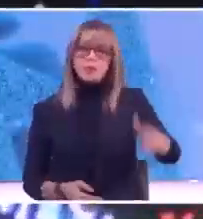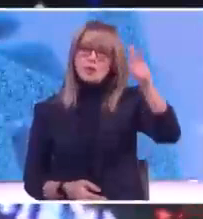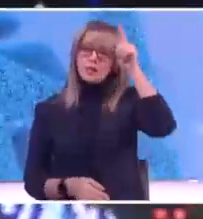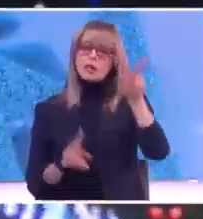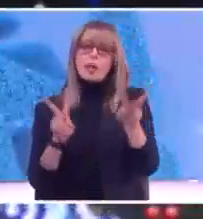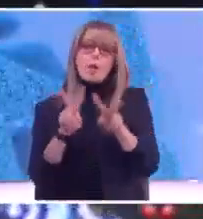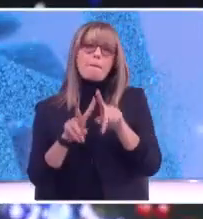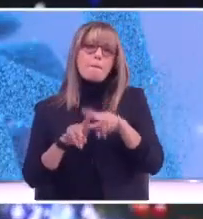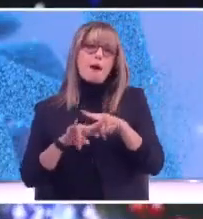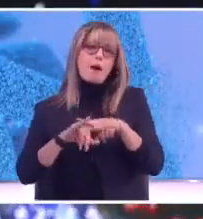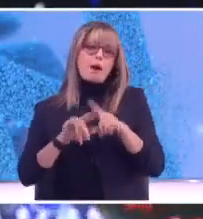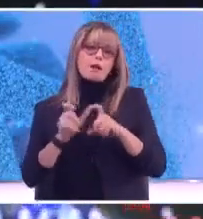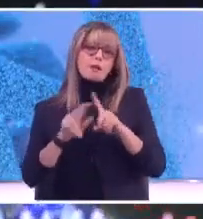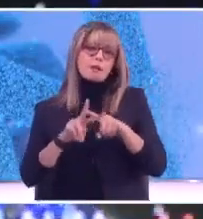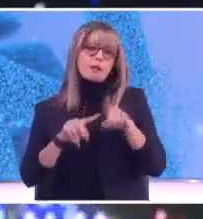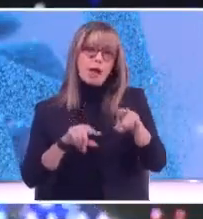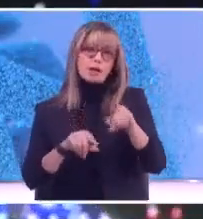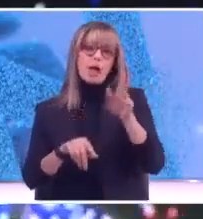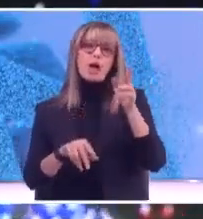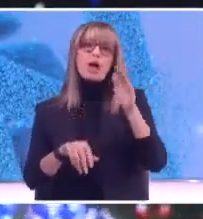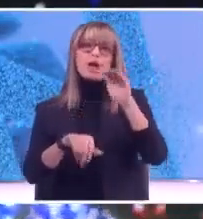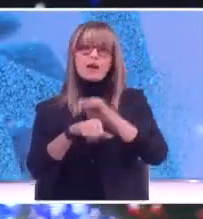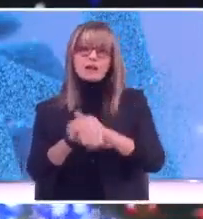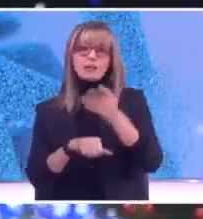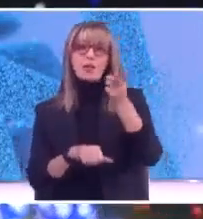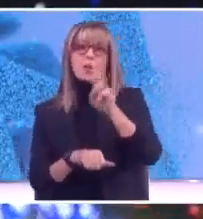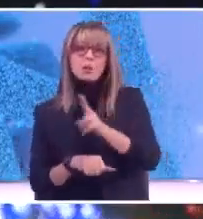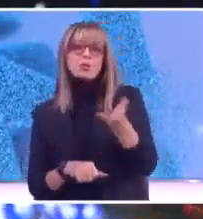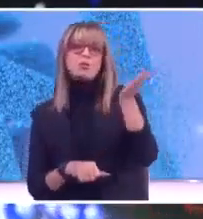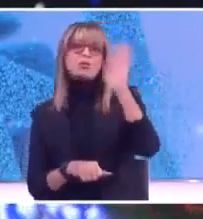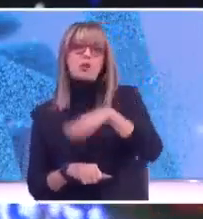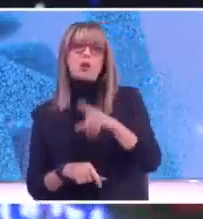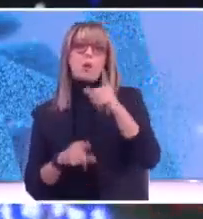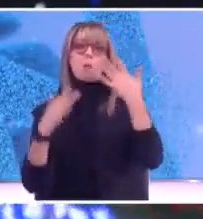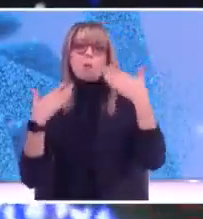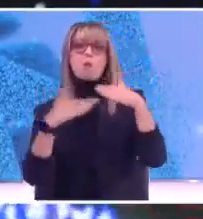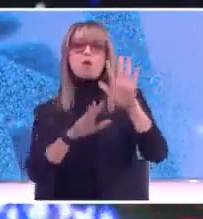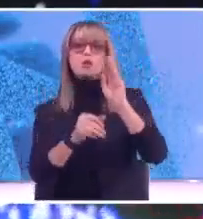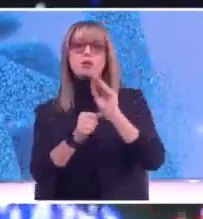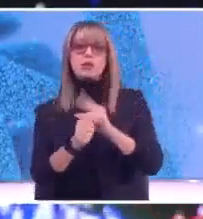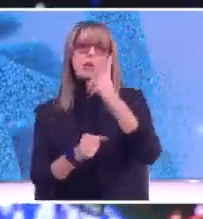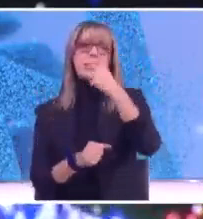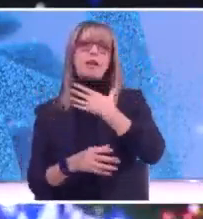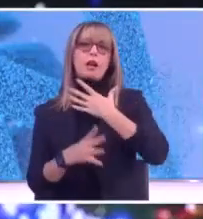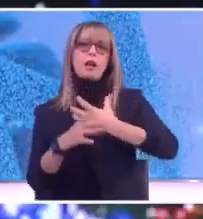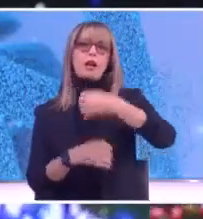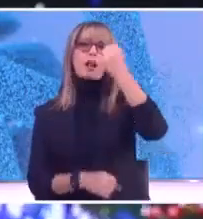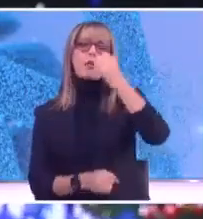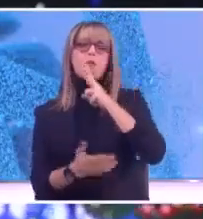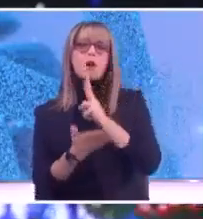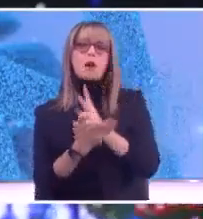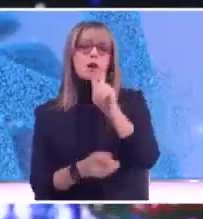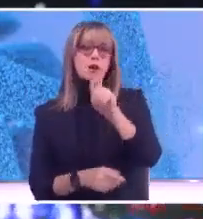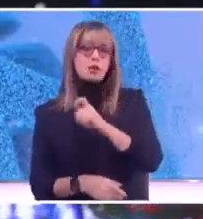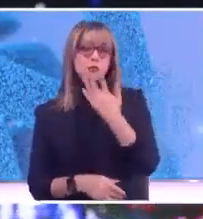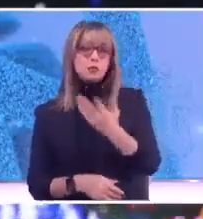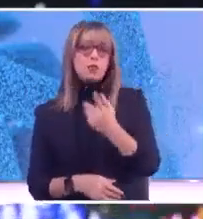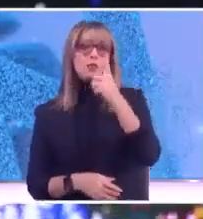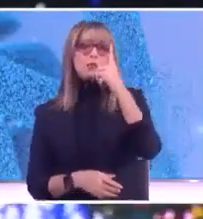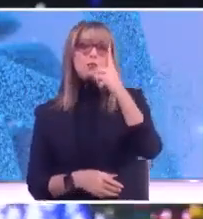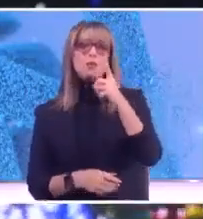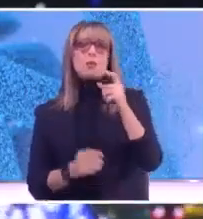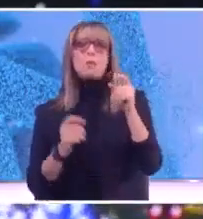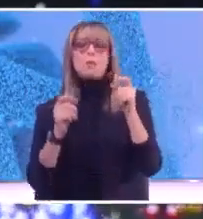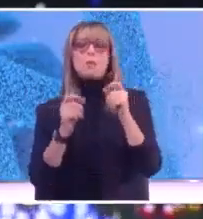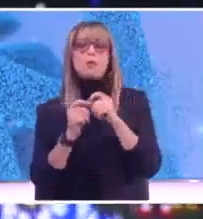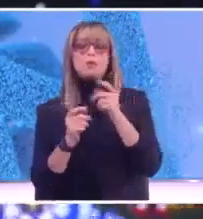İran'da Mahsa Amini'nin gözaltında ölümünün ardından başlayan protestolarda iki idam kararı daha uygulandı. Bir Besiç